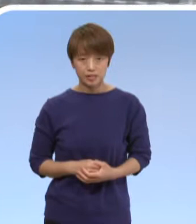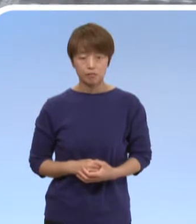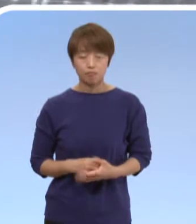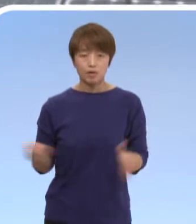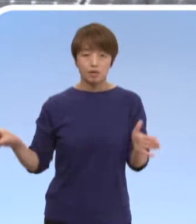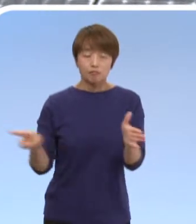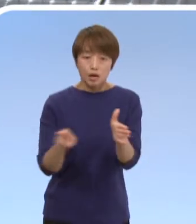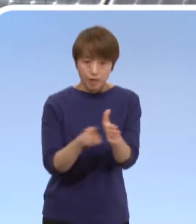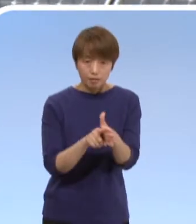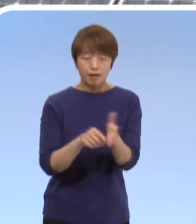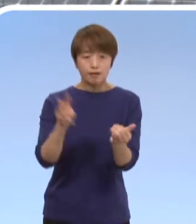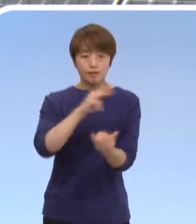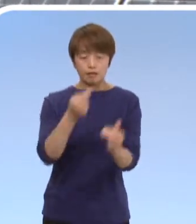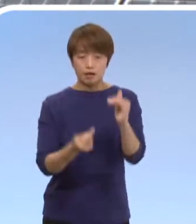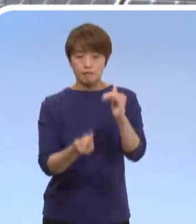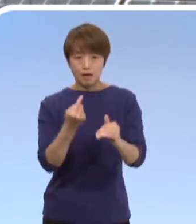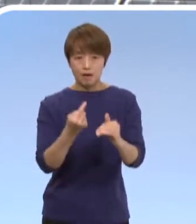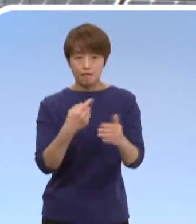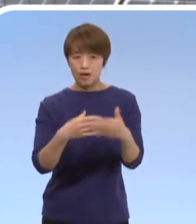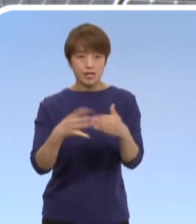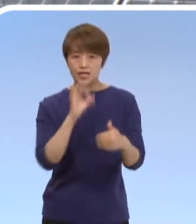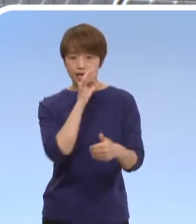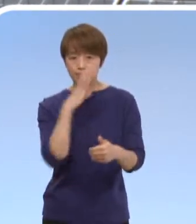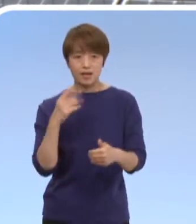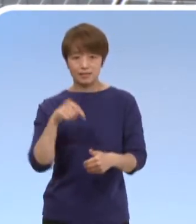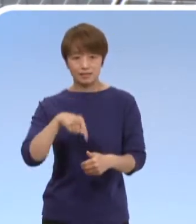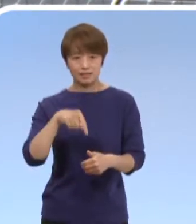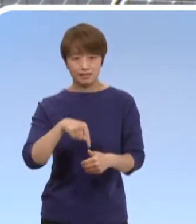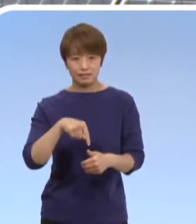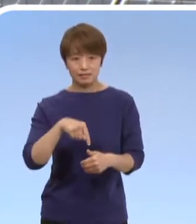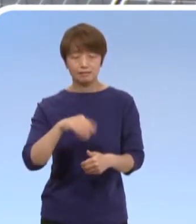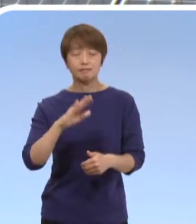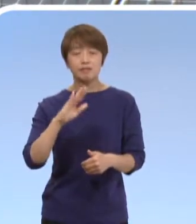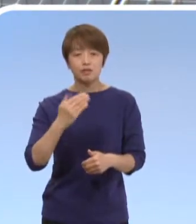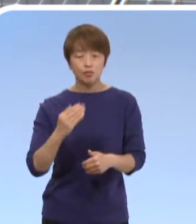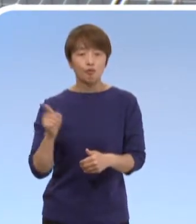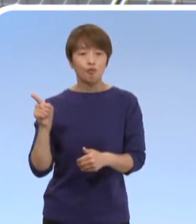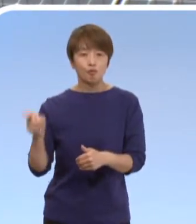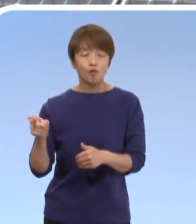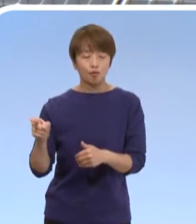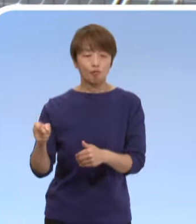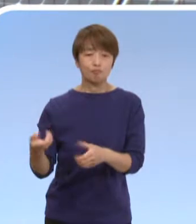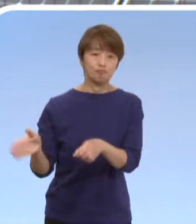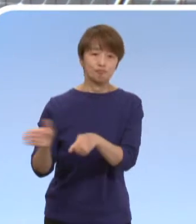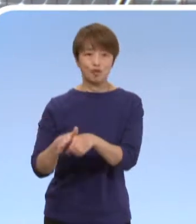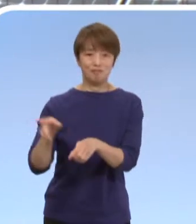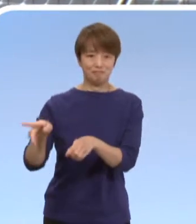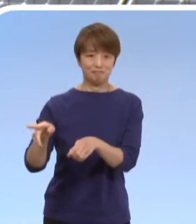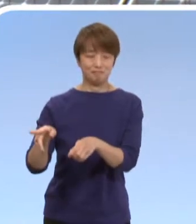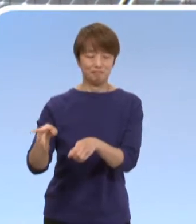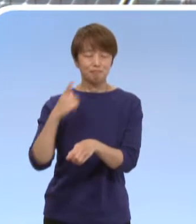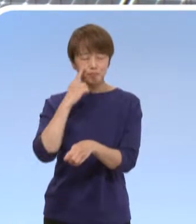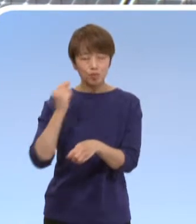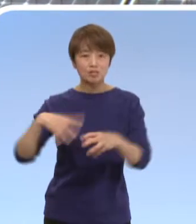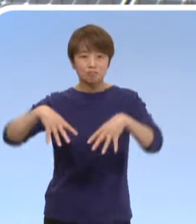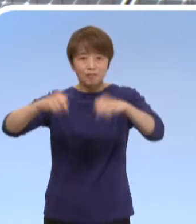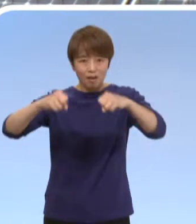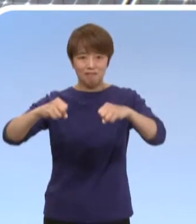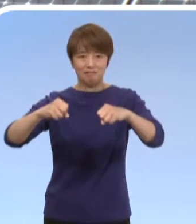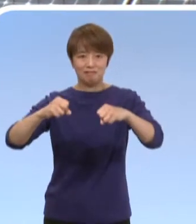か？ 今までね、災害は実際に起きてないですけども、これがあることによって停